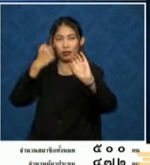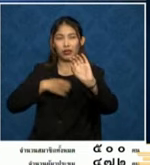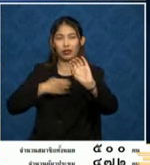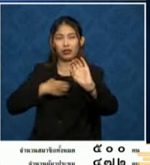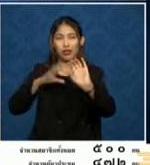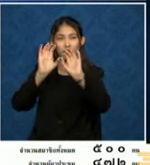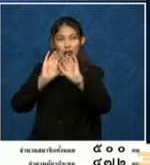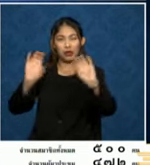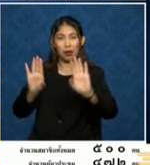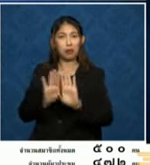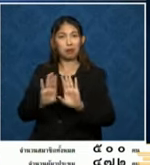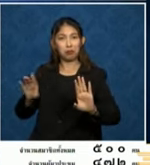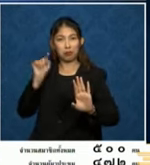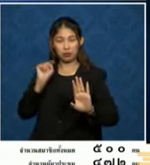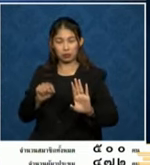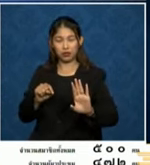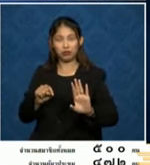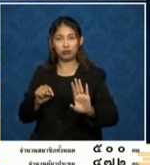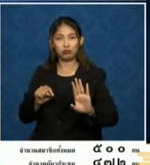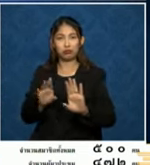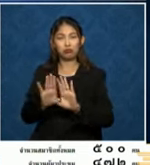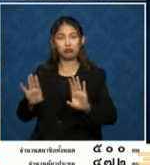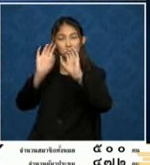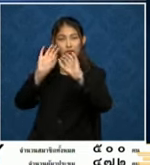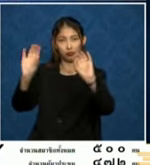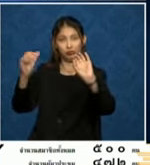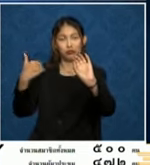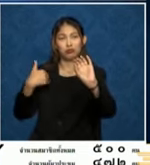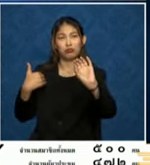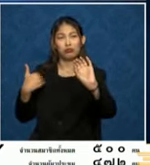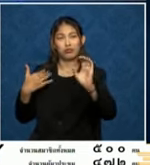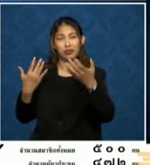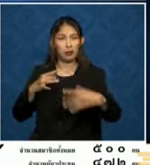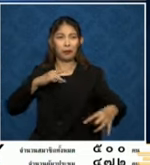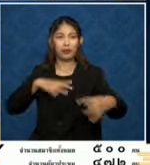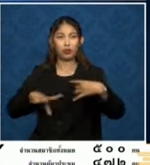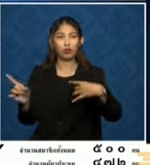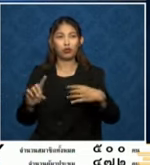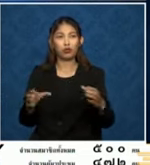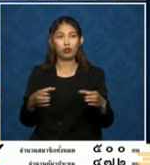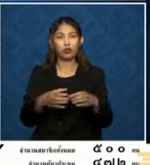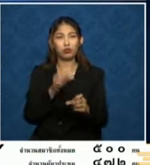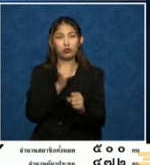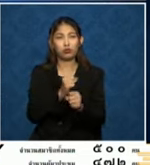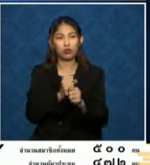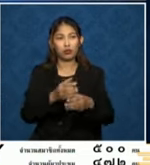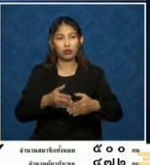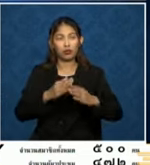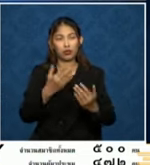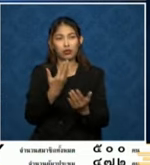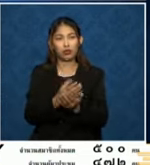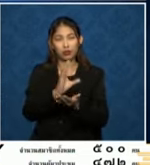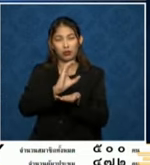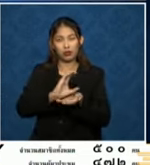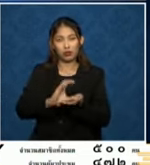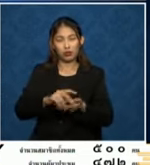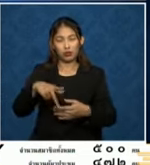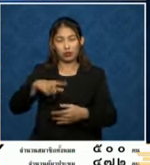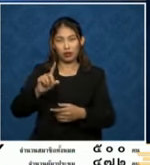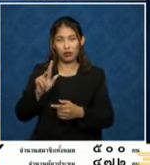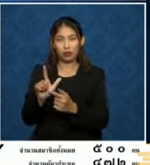จะเป็นรัฐบาลที่เปิดเผยหรือว่า Open Government แล้วก็ย้อนแย้งเช่นกันครับสำหรับหน่วยงานที่ตั้งงบประมาณนี้ขึ้นมาอย่างสำนักงานปลัดสำนักนายกรัฐ